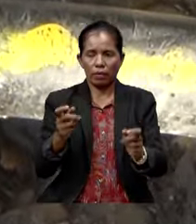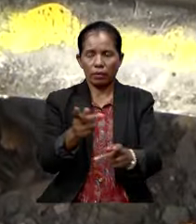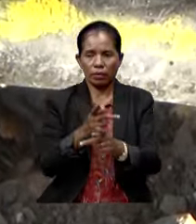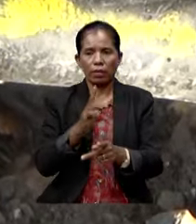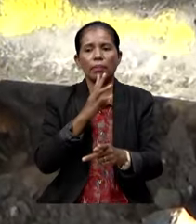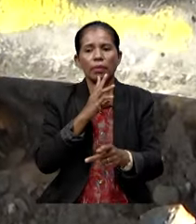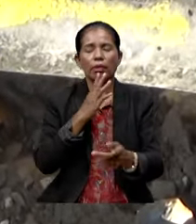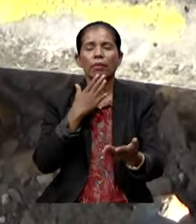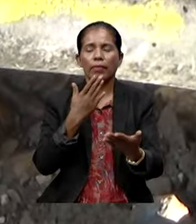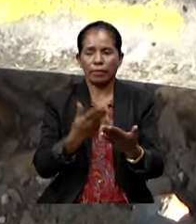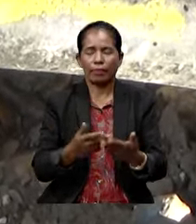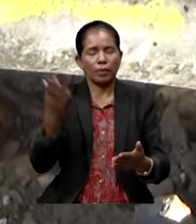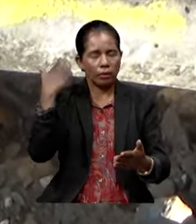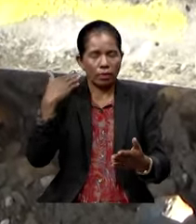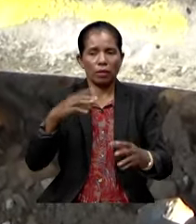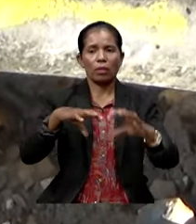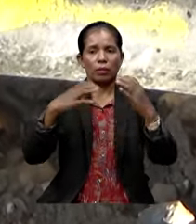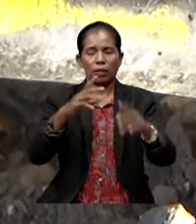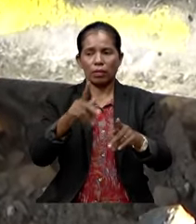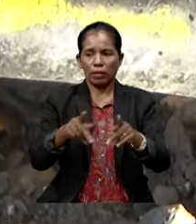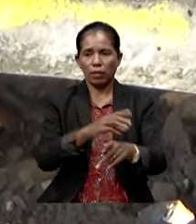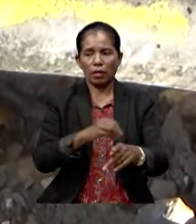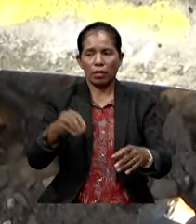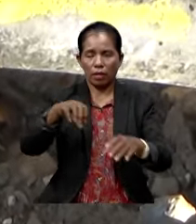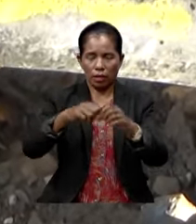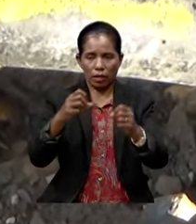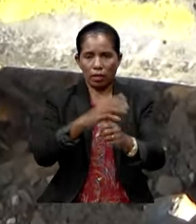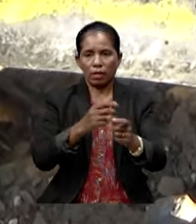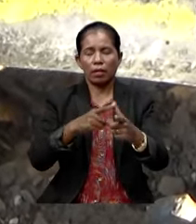bele dia. Antes ne komdari suku Bekora, halu kuak kanu nebe